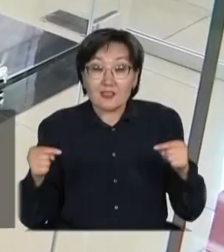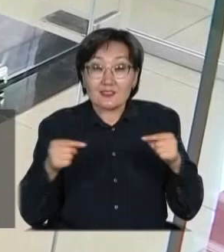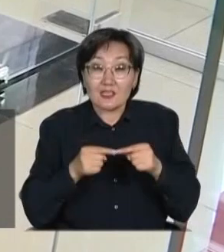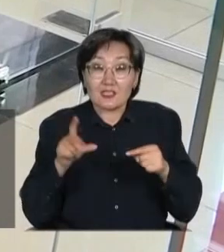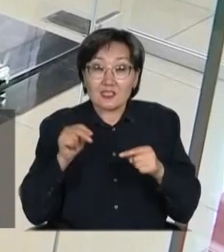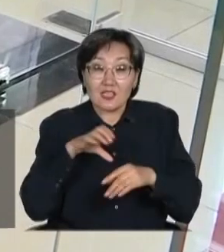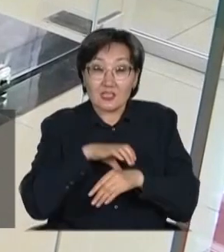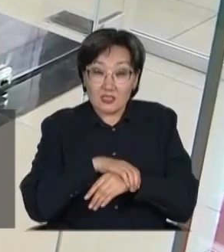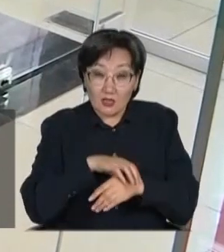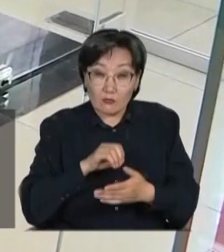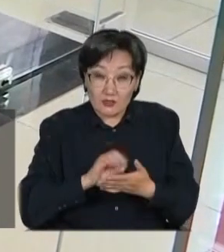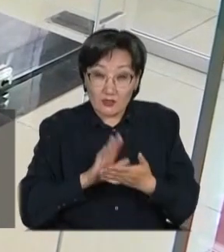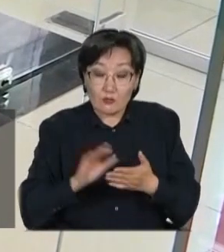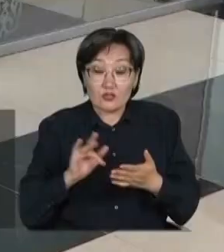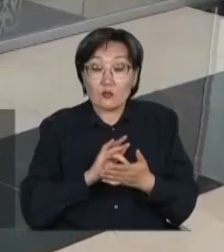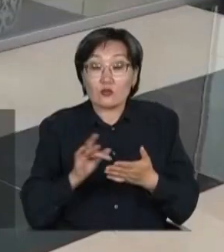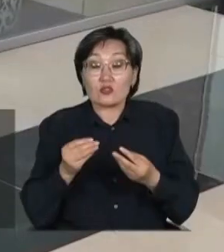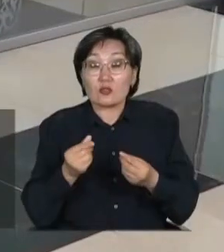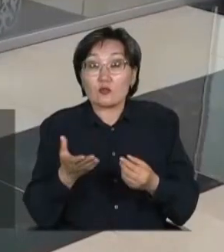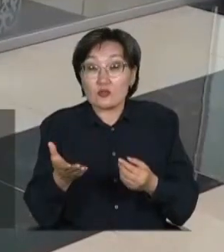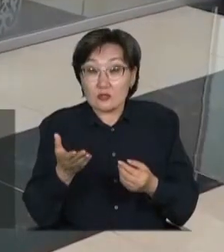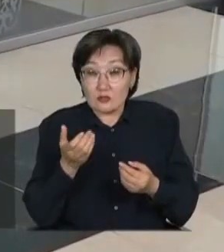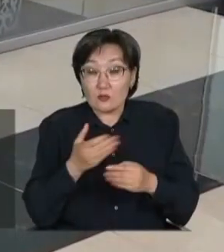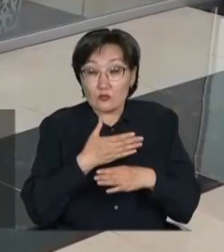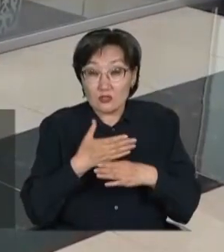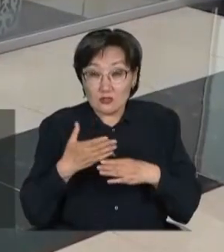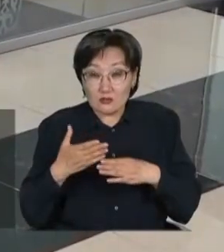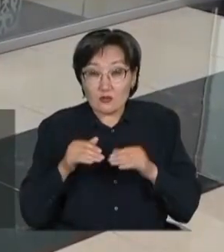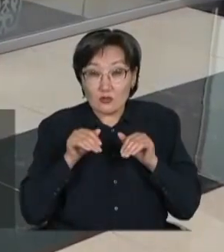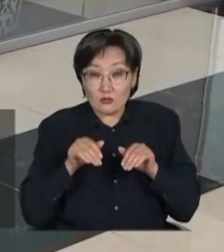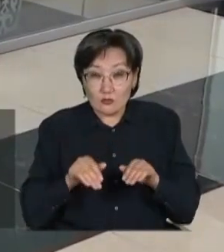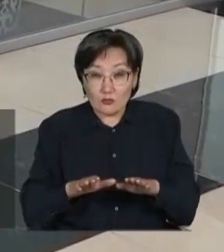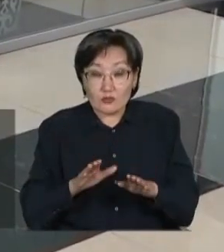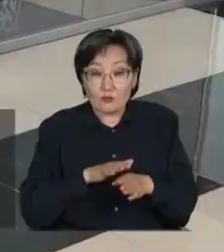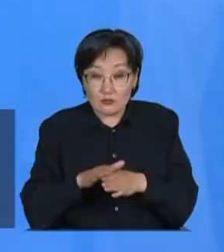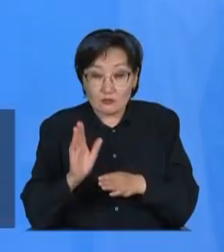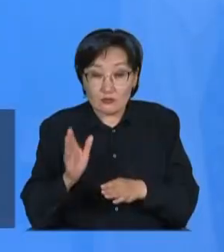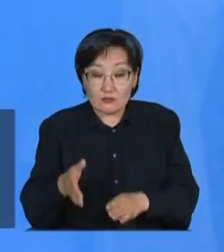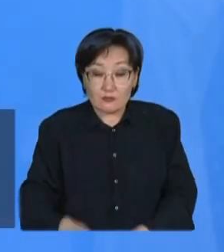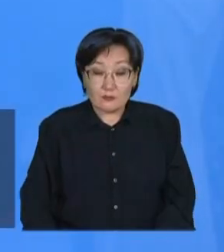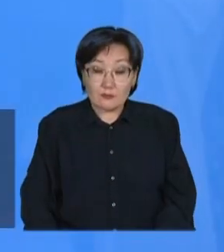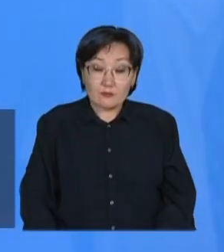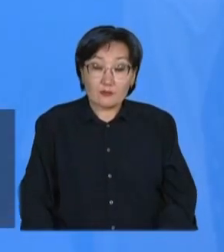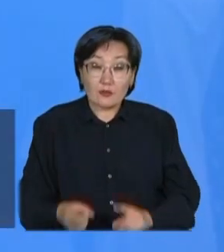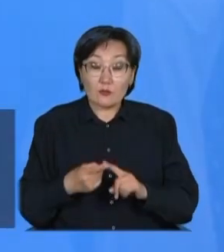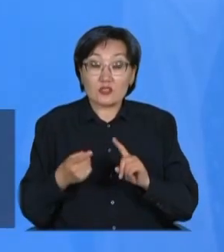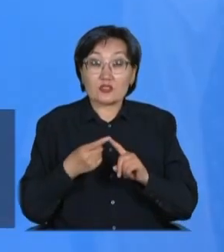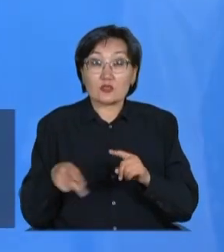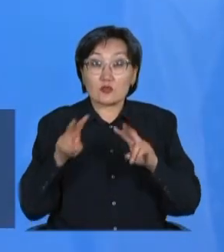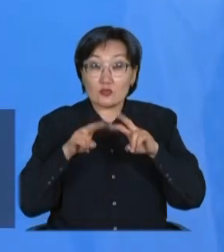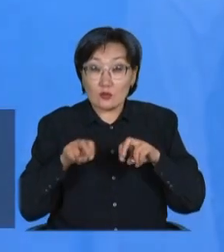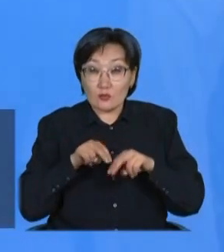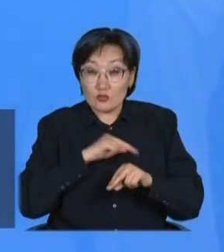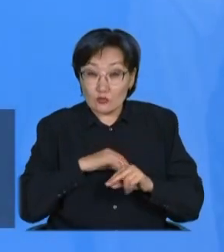саны анықталмақ. Ал бюджеттен қаржы сұрау содан кейін ғана жүзеге асады. Біріншіден жаңағыдай мониторинг